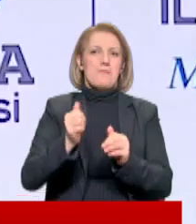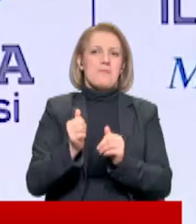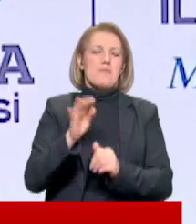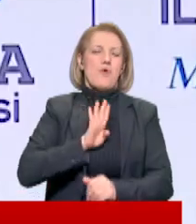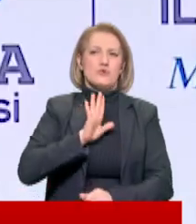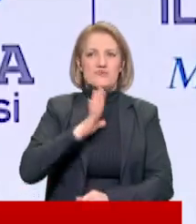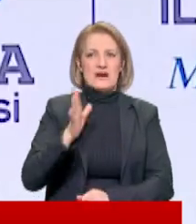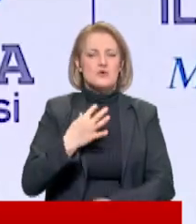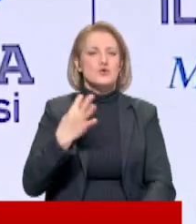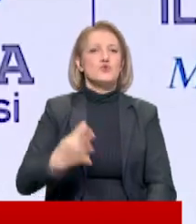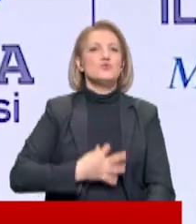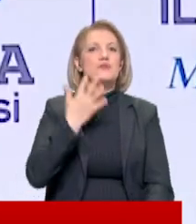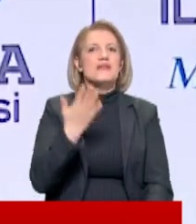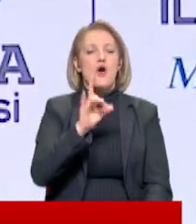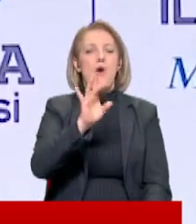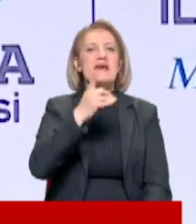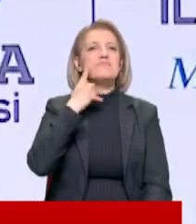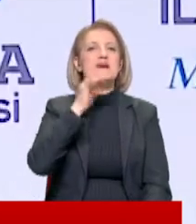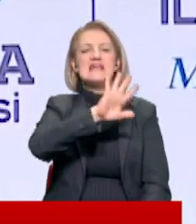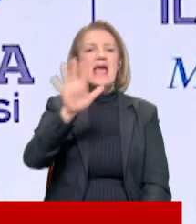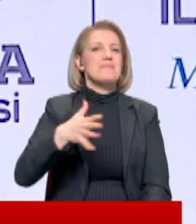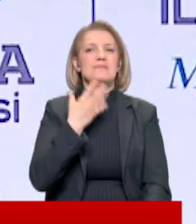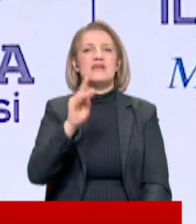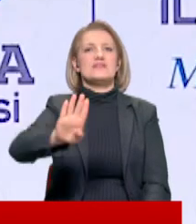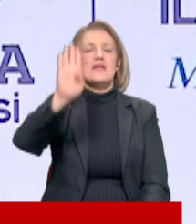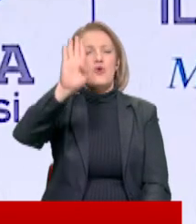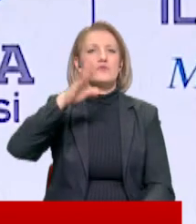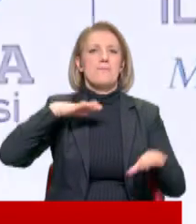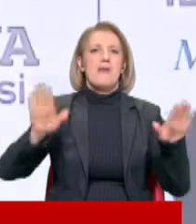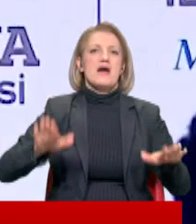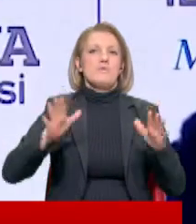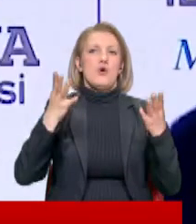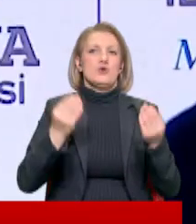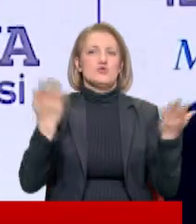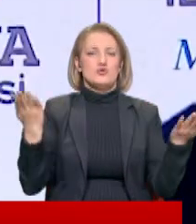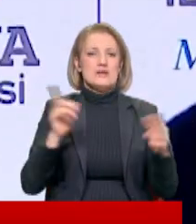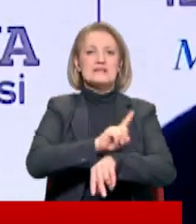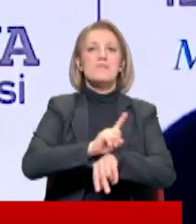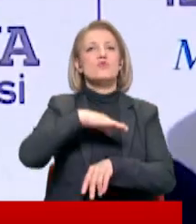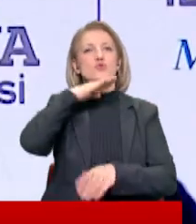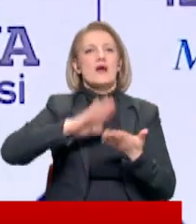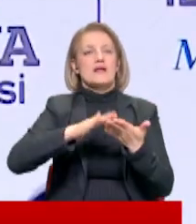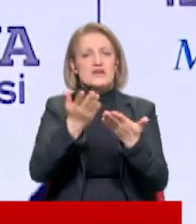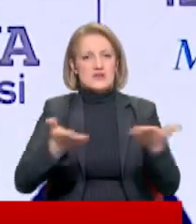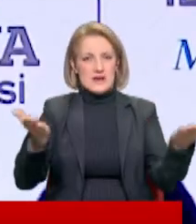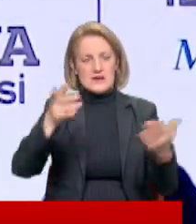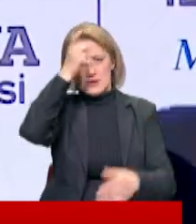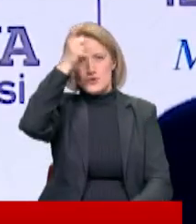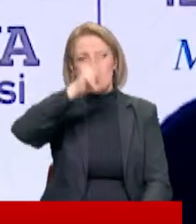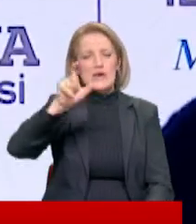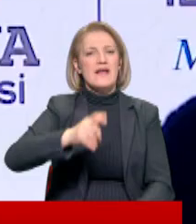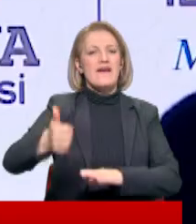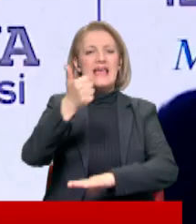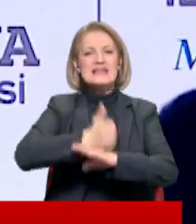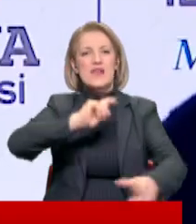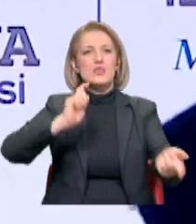vardı. Umut ediyorum 15 Mayıs hepimize bir demokrasi bayramı olsun. Artık vakit doldu arkadaşlar. Artık Türkiye'de